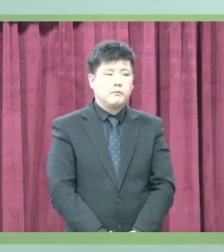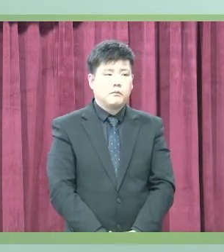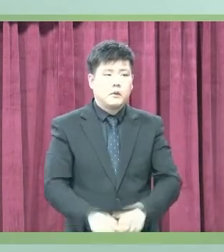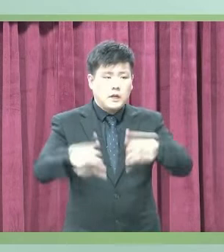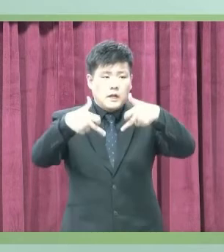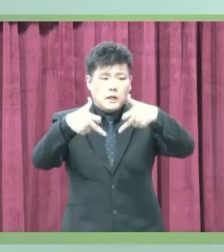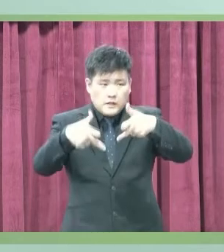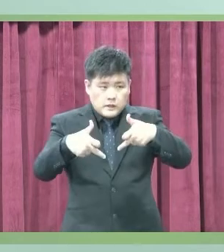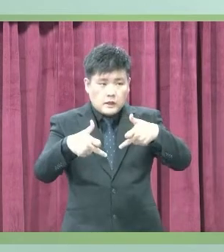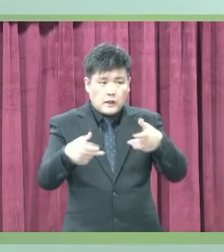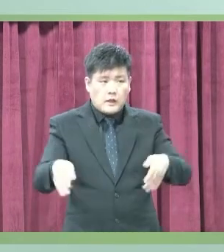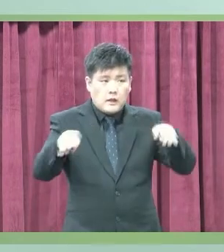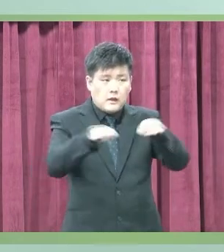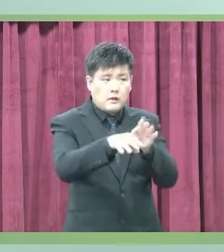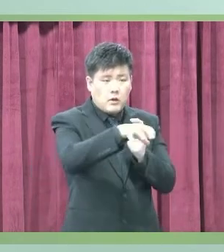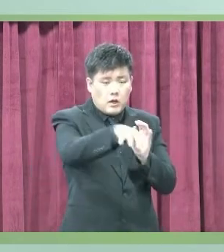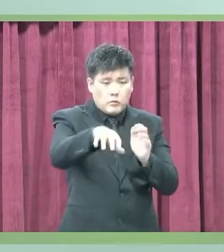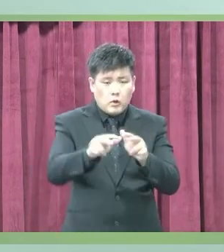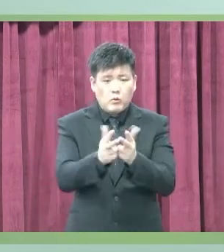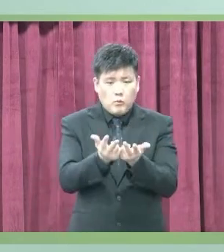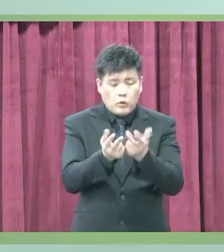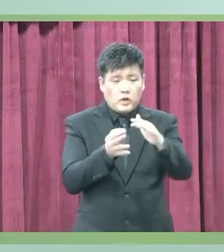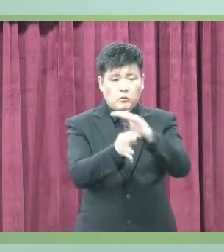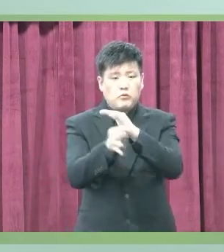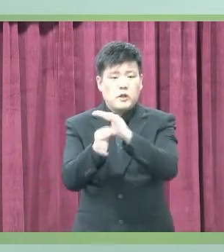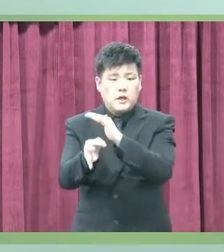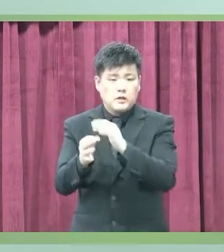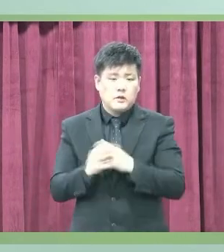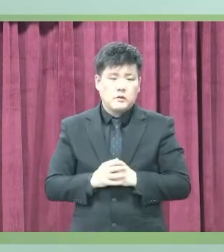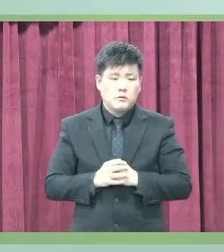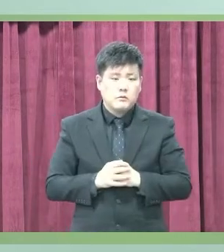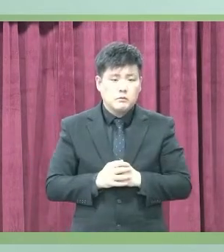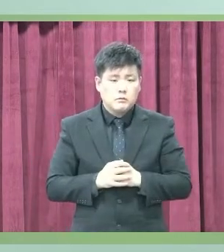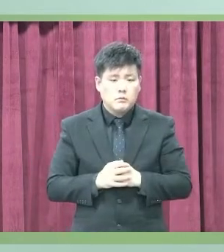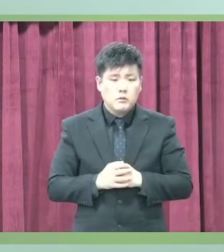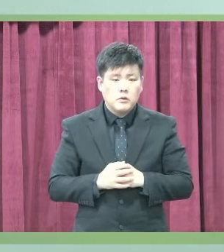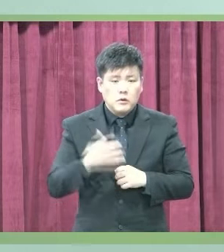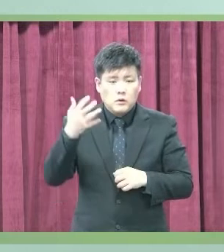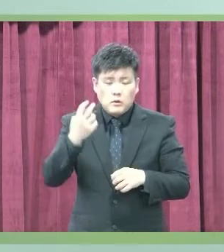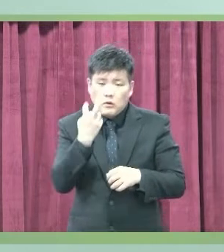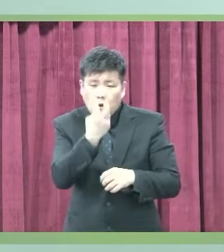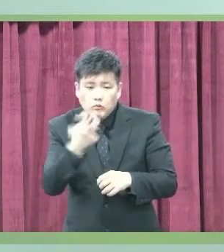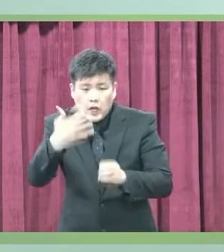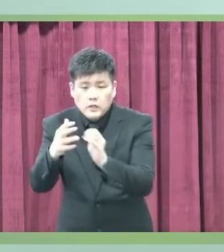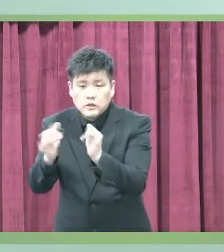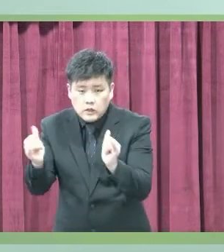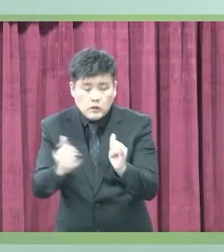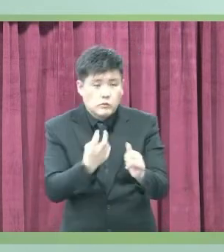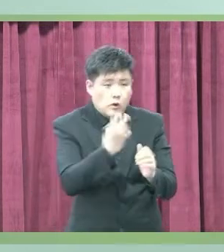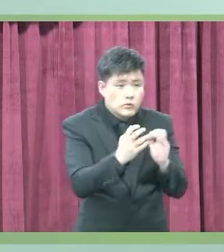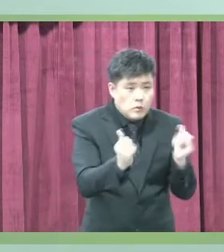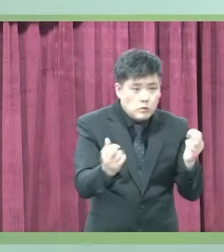장애 유형별 의료보장 유형별 본인 부담금을 살펴보면 검진 미수검자의 본인 부담금은 검진 수검자보다